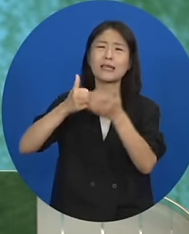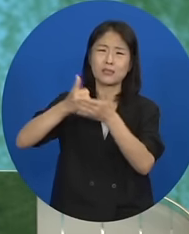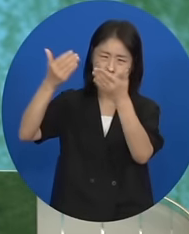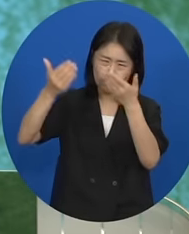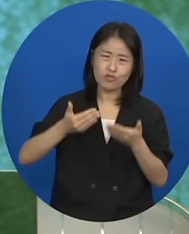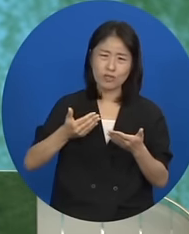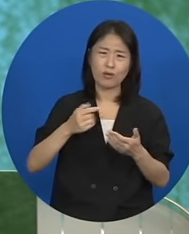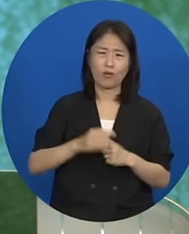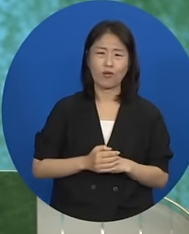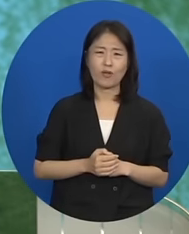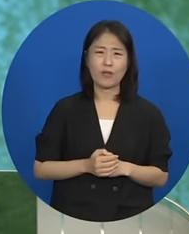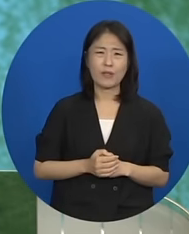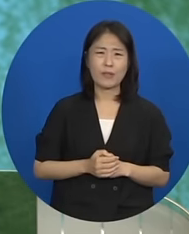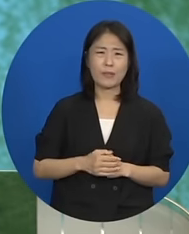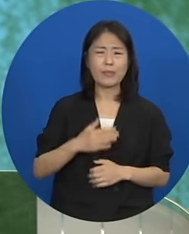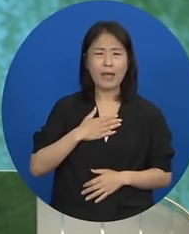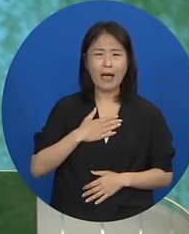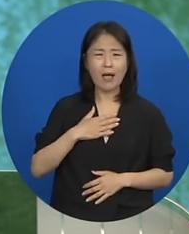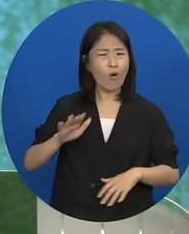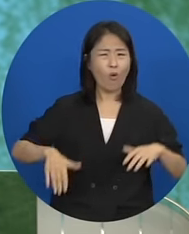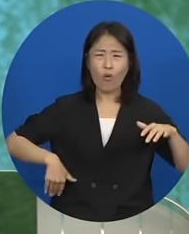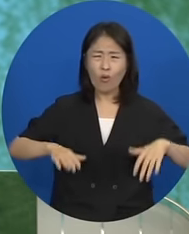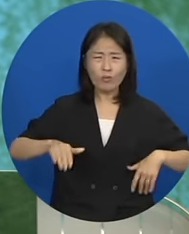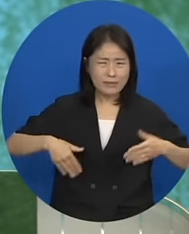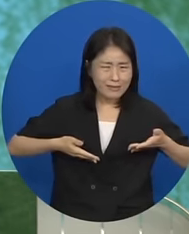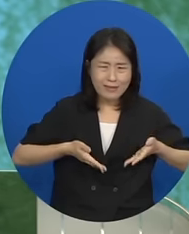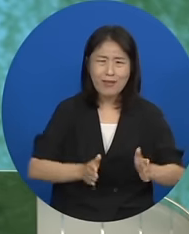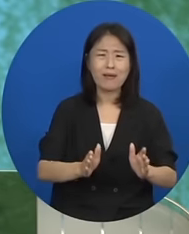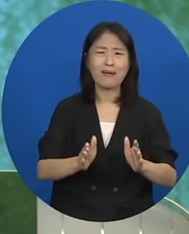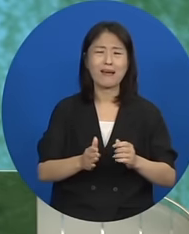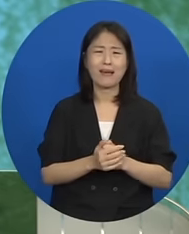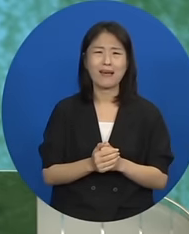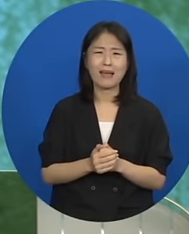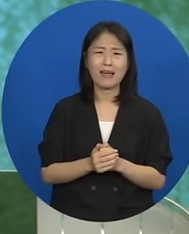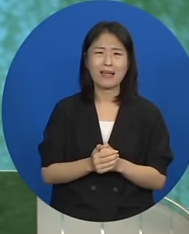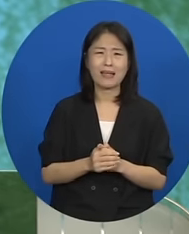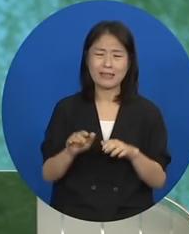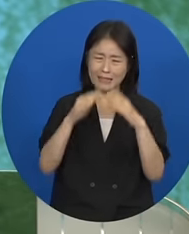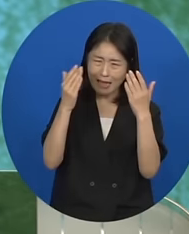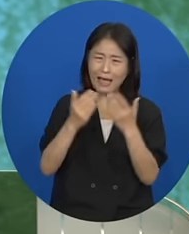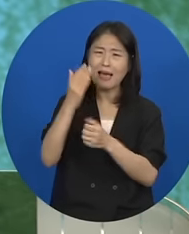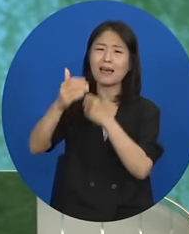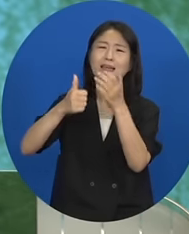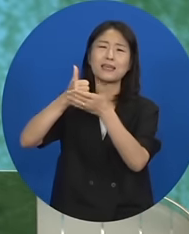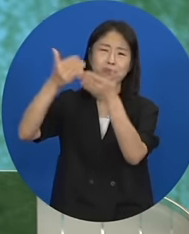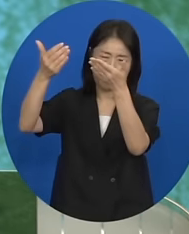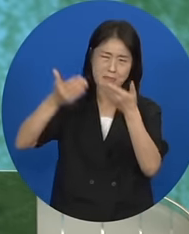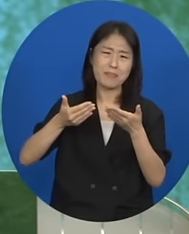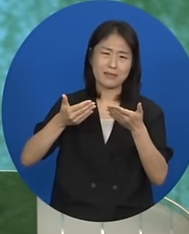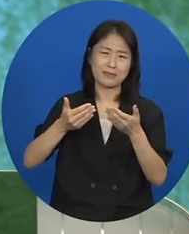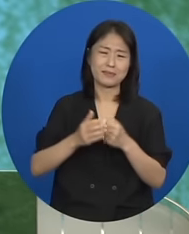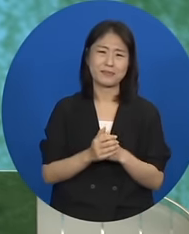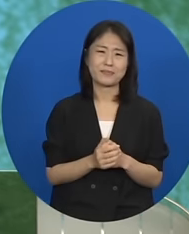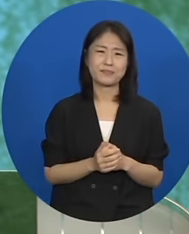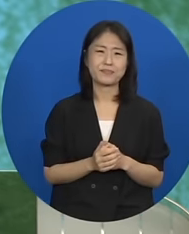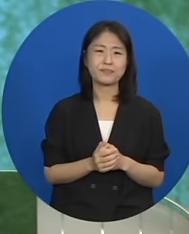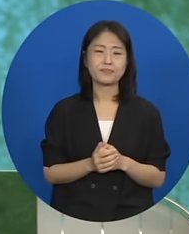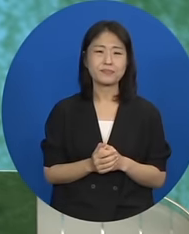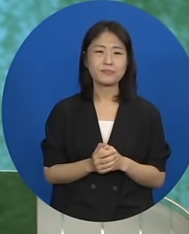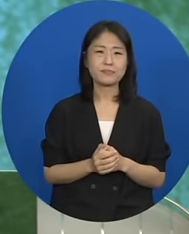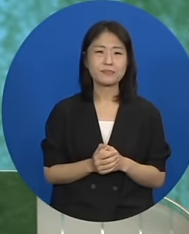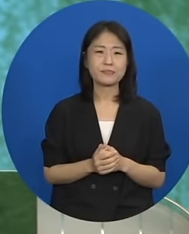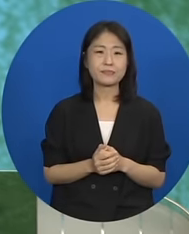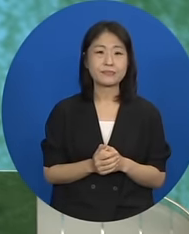다 알몸으로 태어났다가 가진 것 없 다가다 주어진 것입니다 하나님이 주신 거예요 그래서 사도 바울이 이렇게